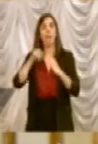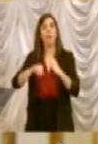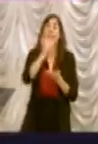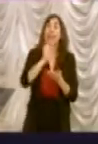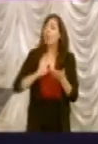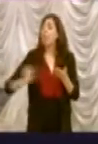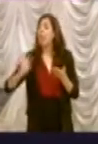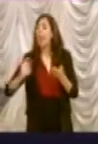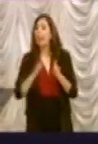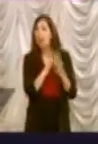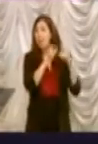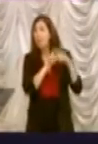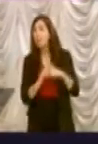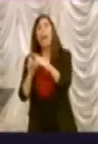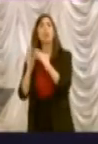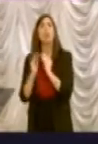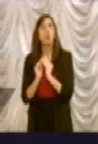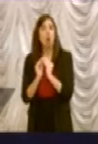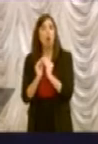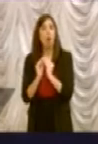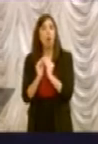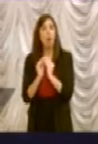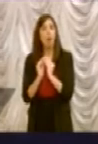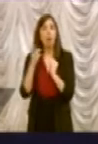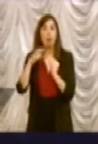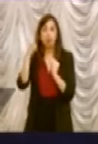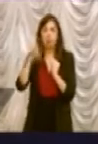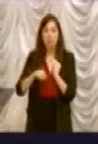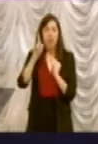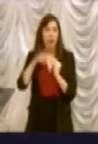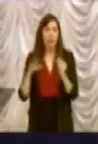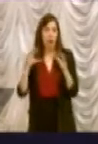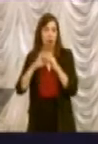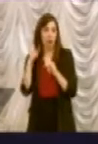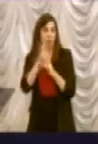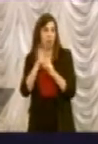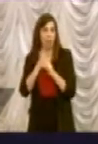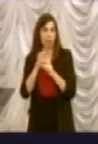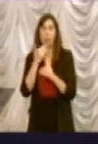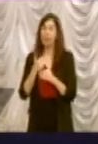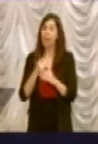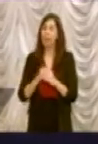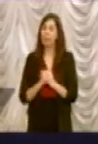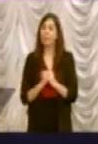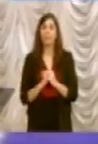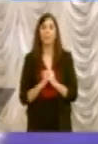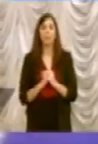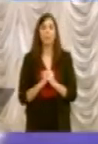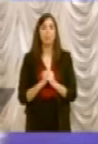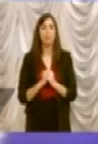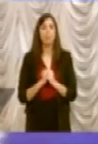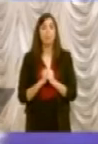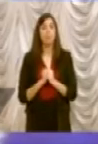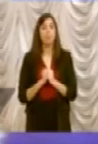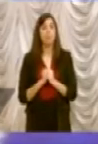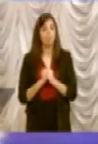giorni dal ricevimento delle domande, sospesi tutti i pignoramenti su stipendi e pensioni. Credito d'imposta fino al 60% dell'affitto